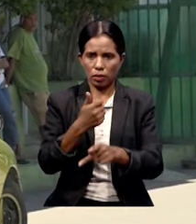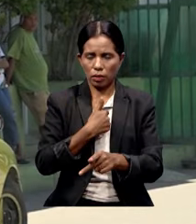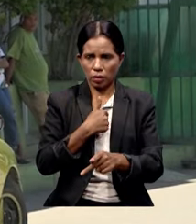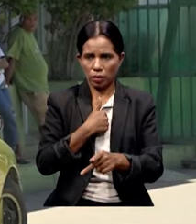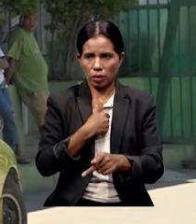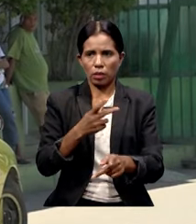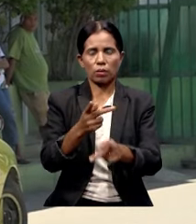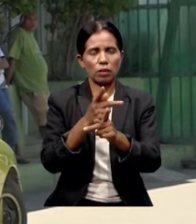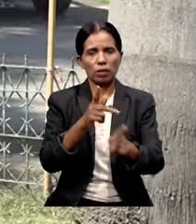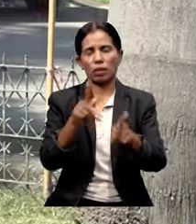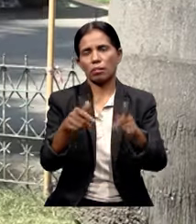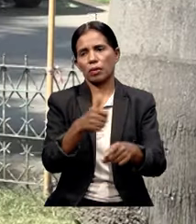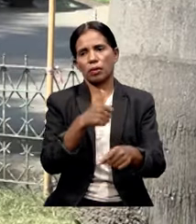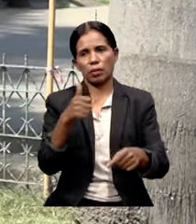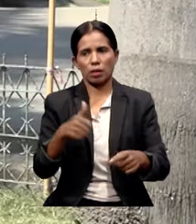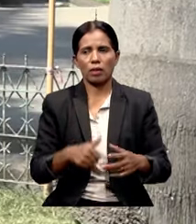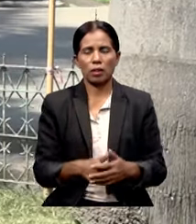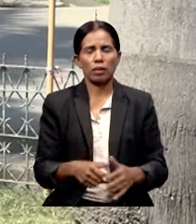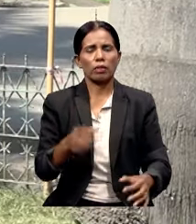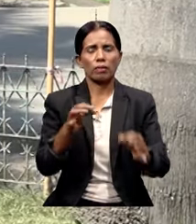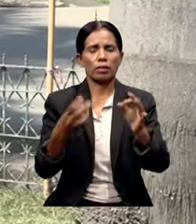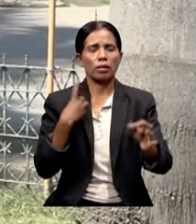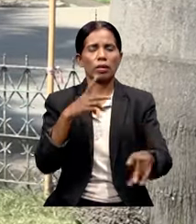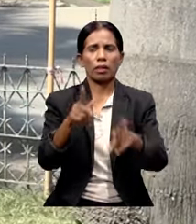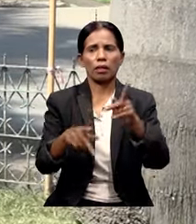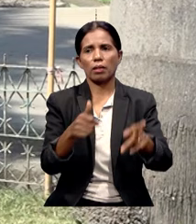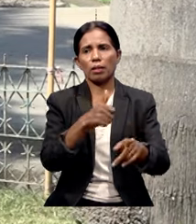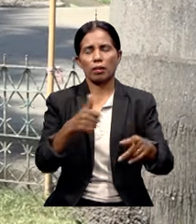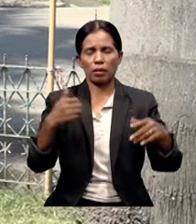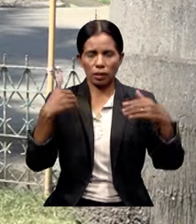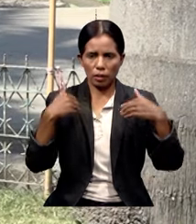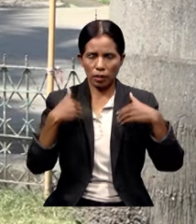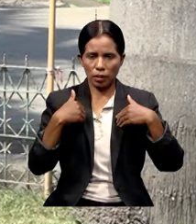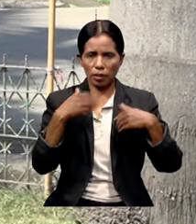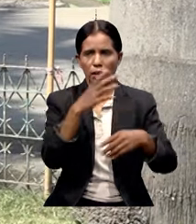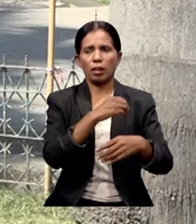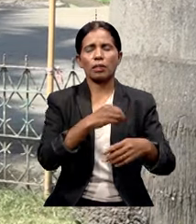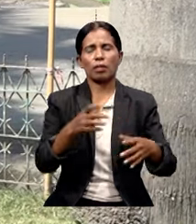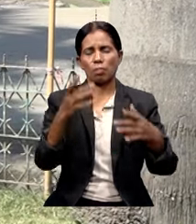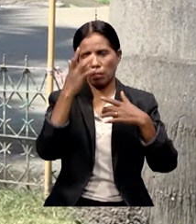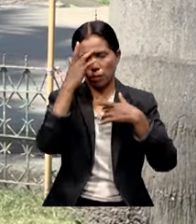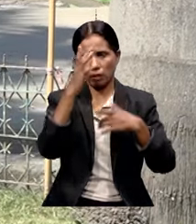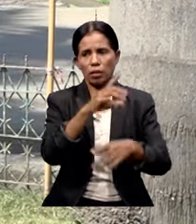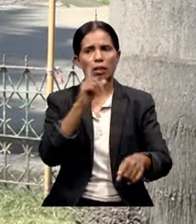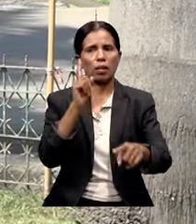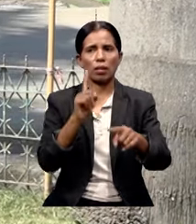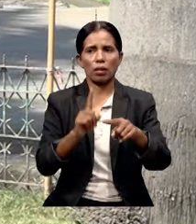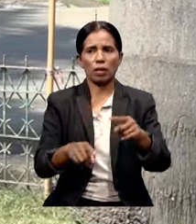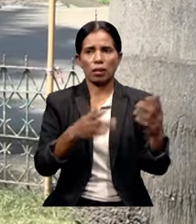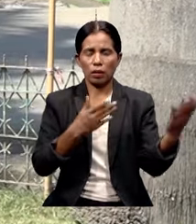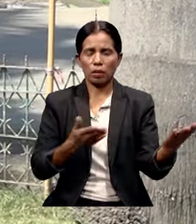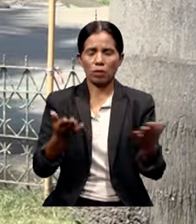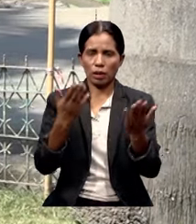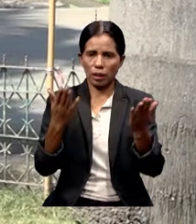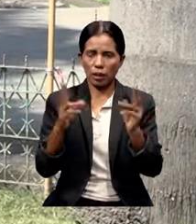antes kuidadu ema selu. Kari kitania maluk ruma, iha sintomas makas ising manas, keta haluan lori